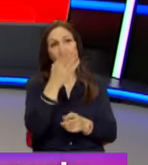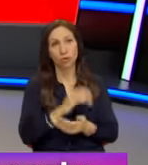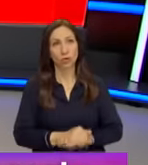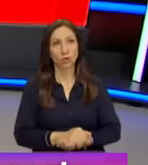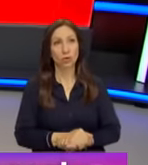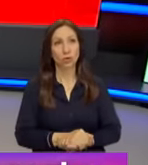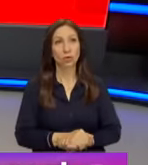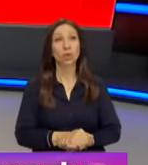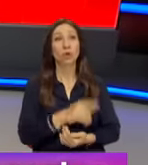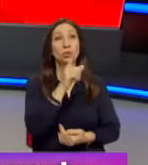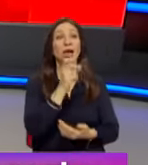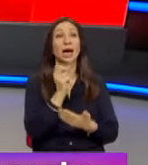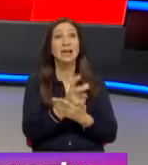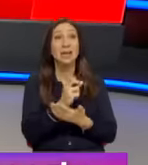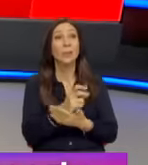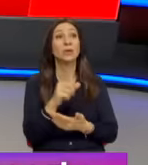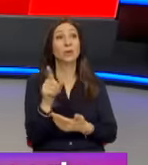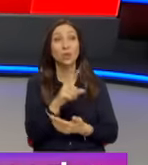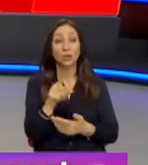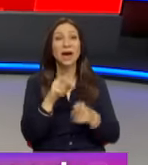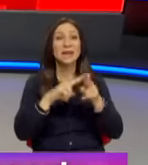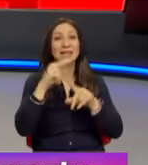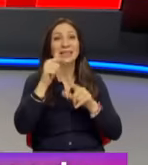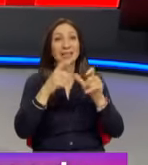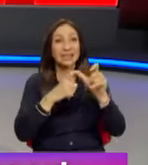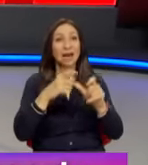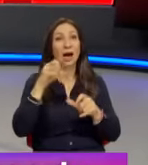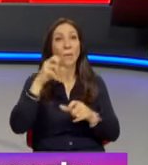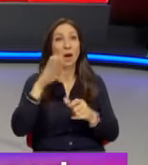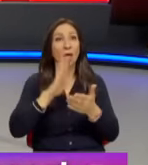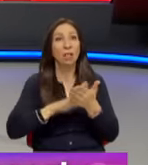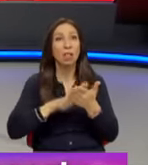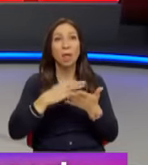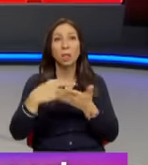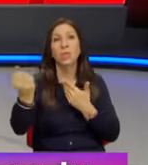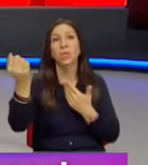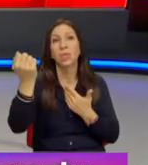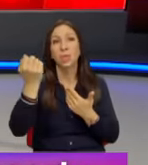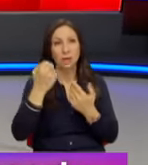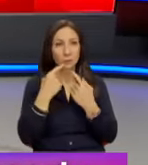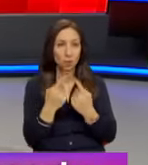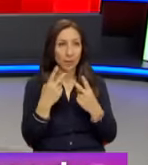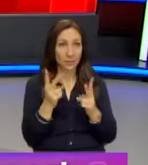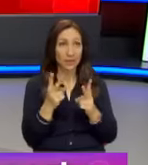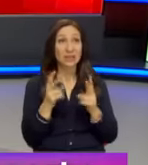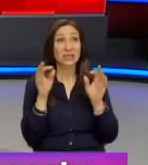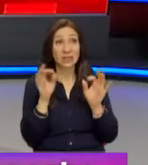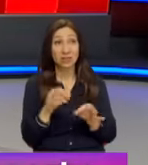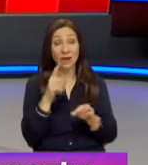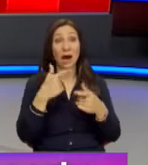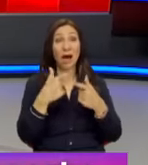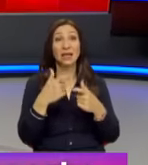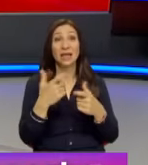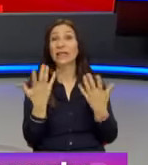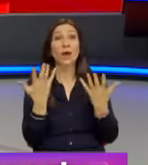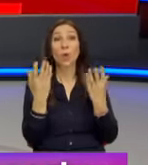sizler de. Burada Adıyaman, Şanlıurfa, Kilis'in AK Parti'nin elinden gittiğini söyleyebiliriz. Şimdi Hatay'da